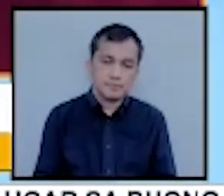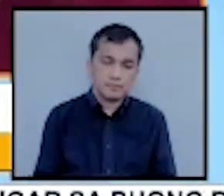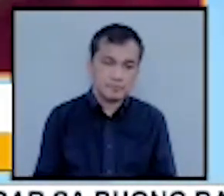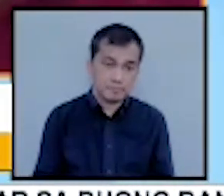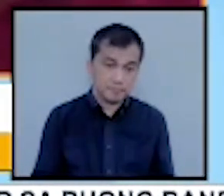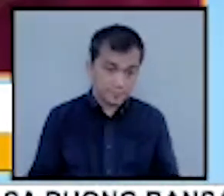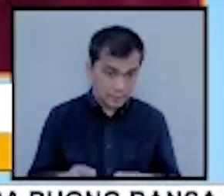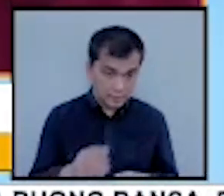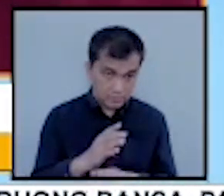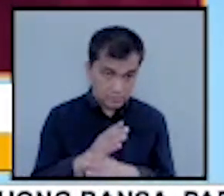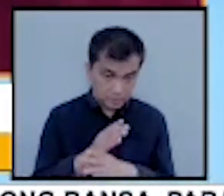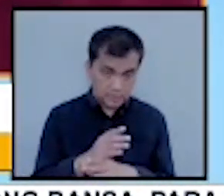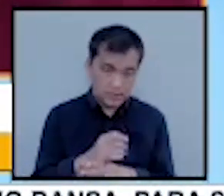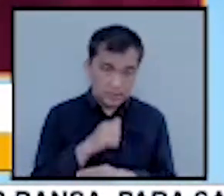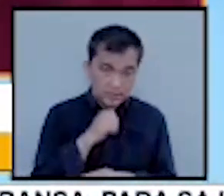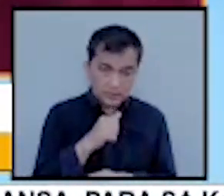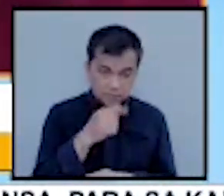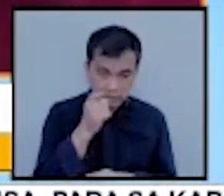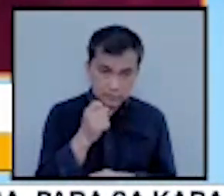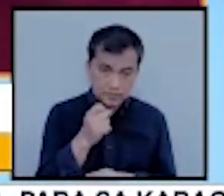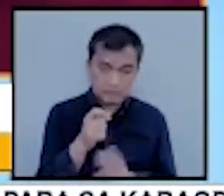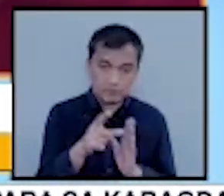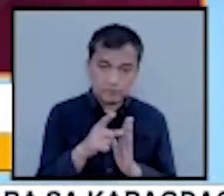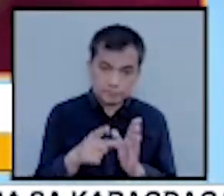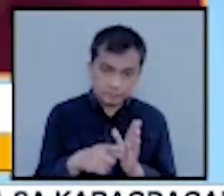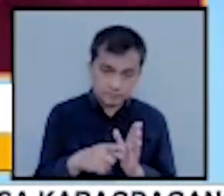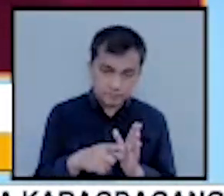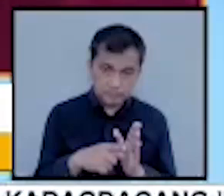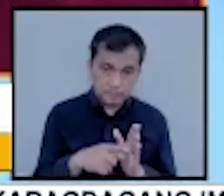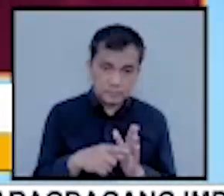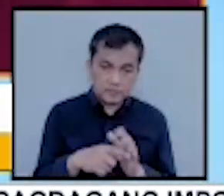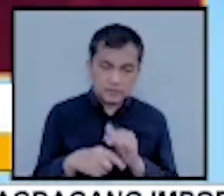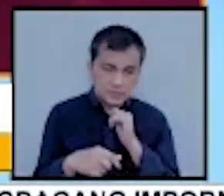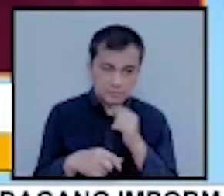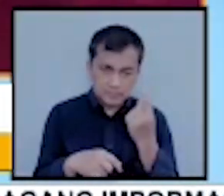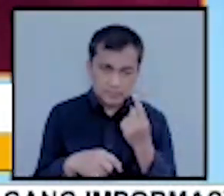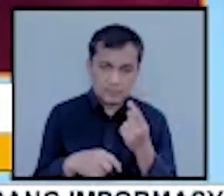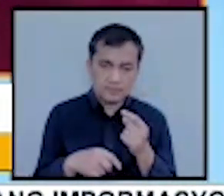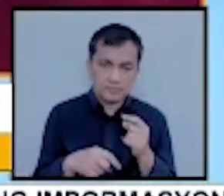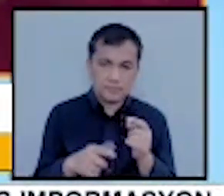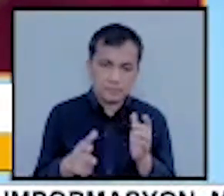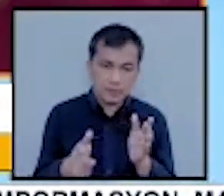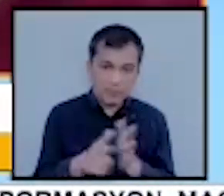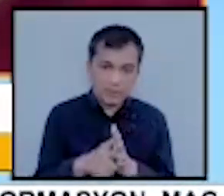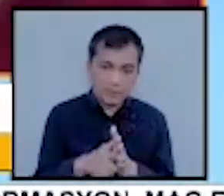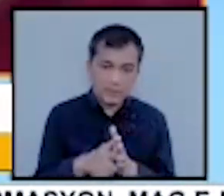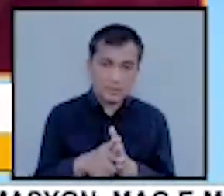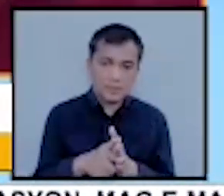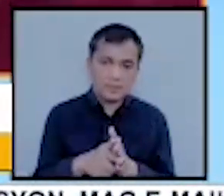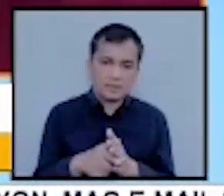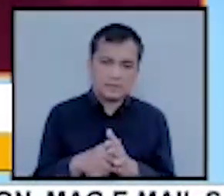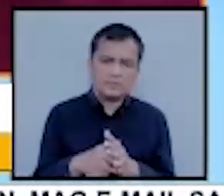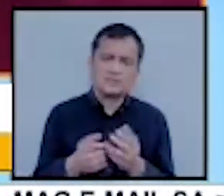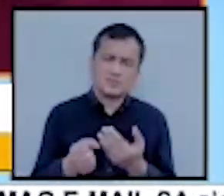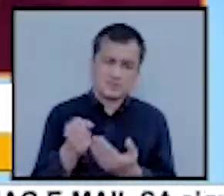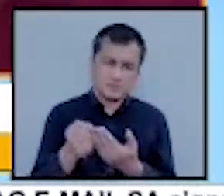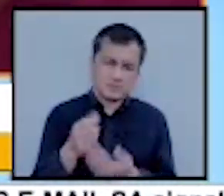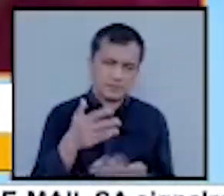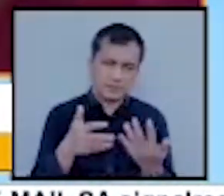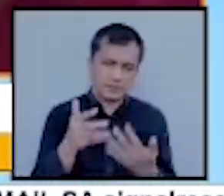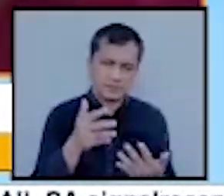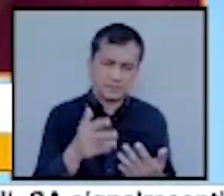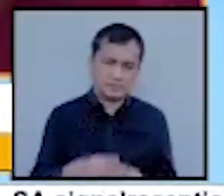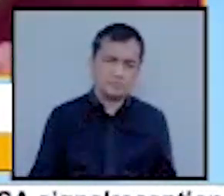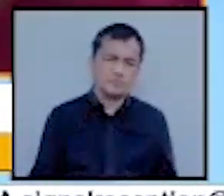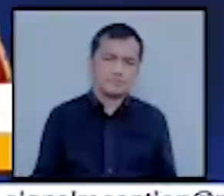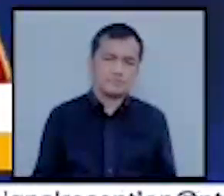po dahil may batas, hindi lamang po dahil ito ay pinagbabawal, ito ay simpleng pakikipagkapwa-tao. Mahirap